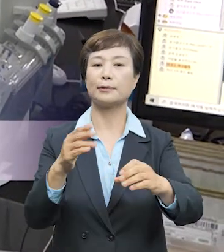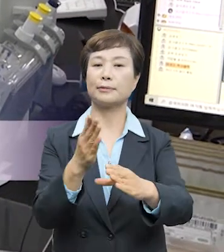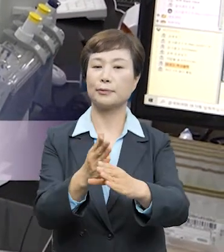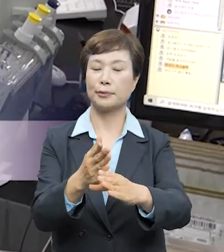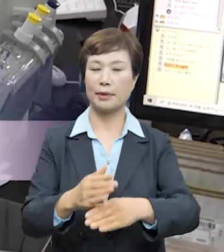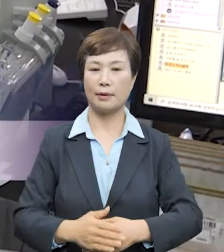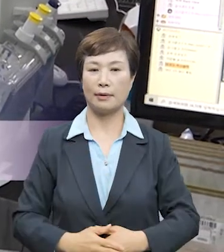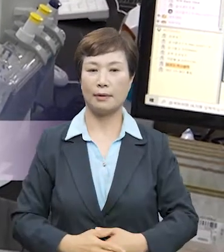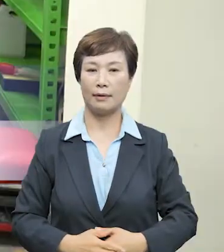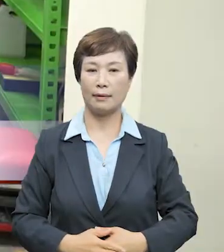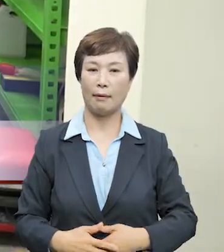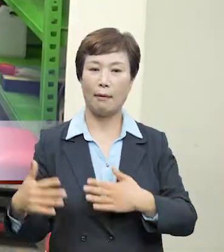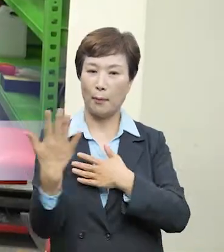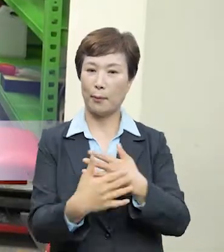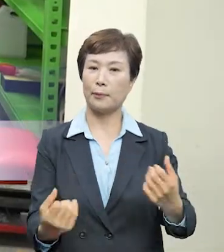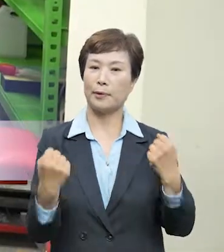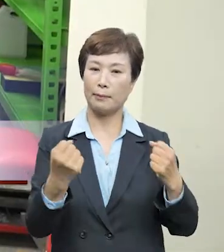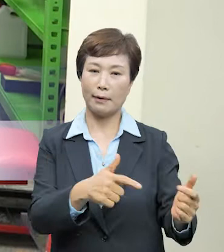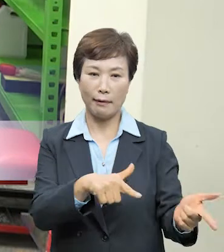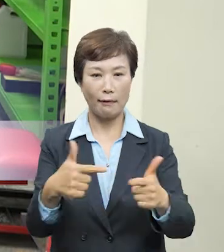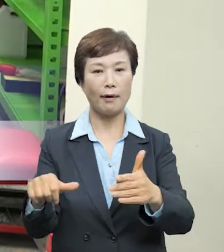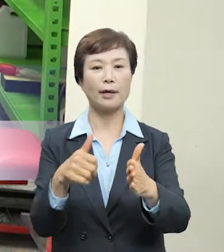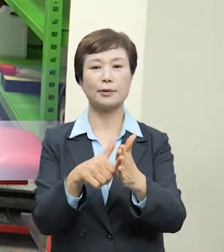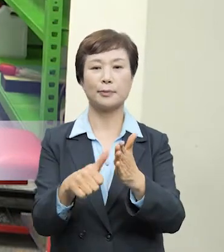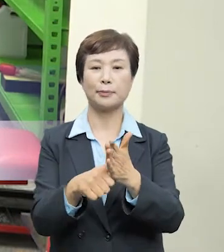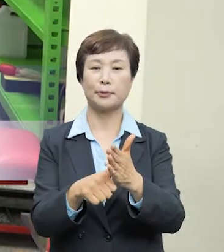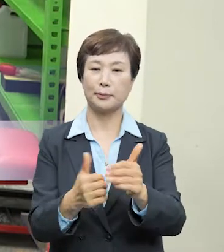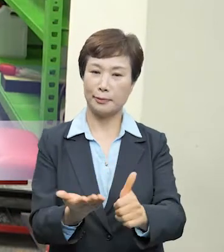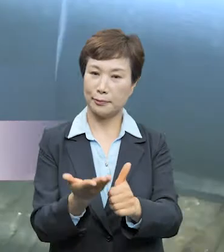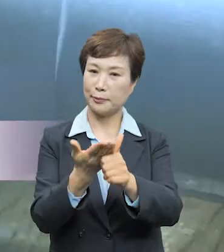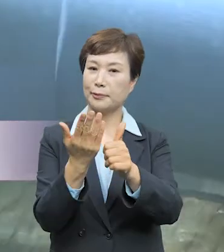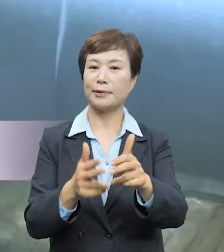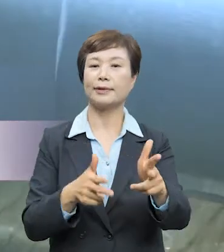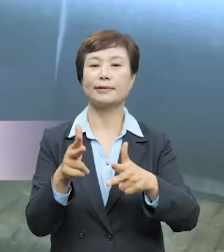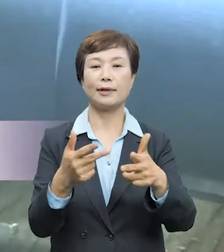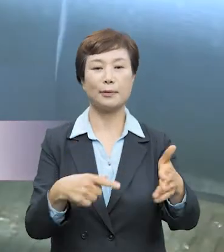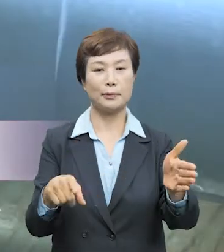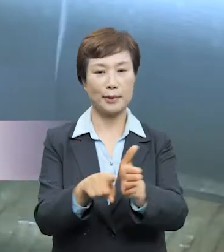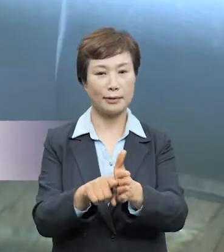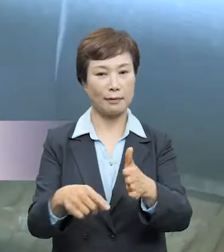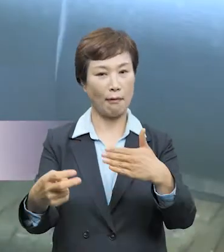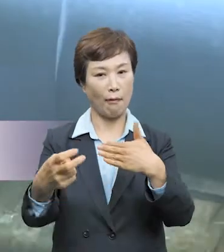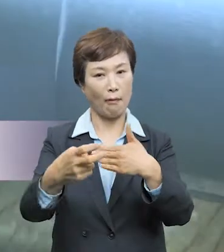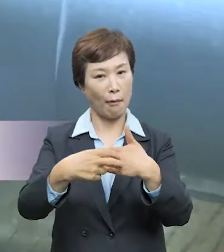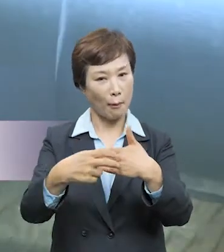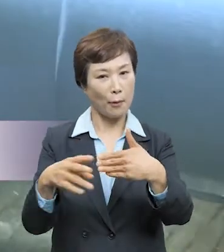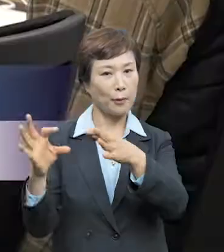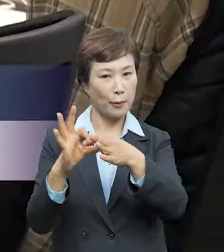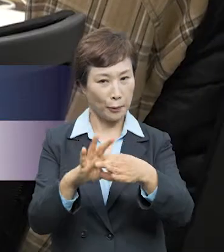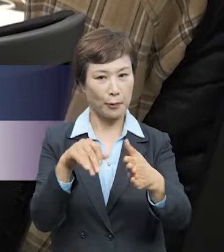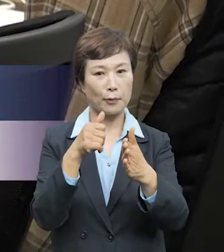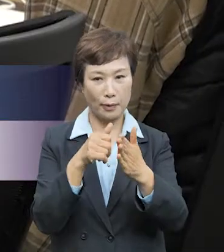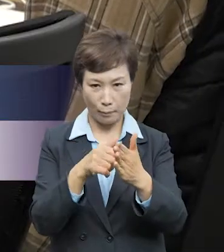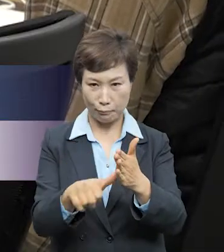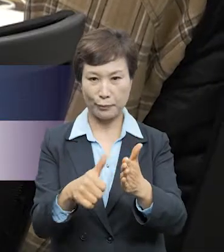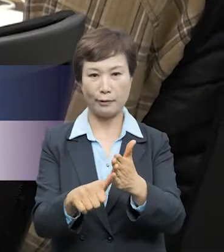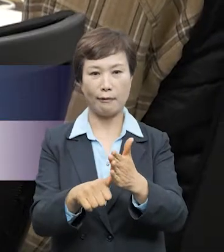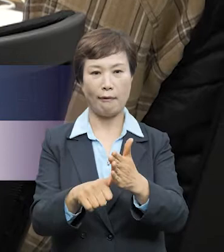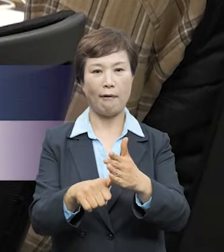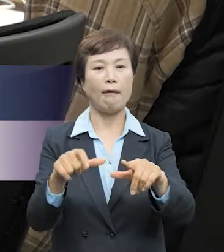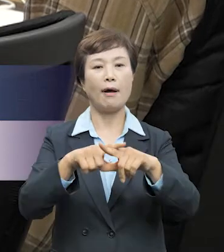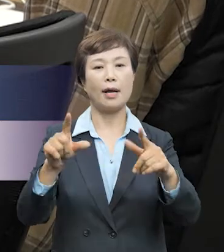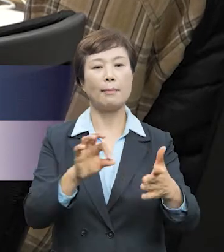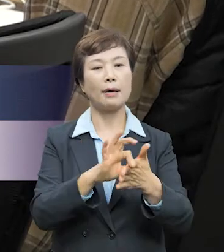전개하고 있습니다. 아울러 메디헬스 스타트업 육성 클러스터 조성 사업을 추진하기 위해 병원 연계